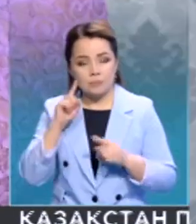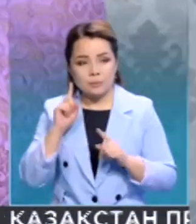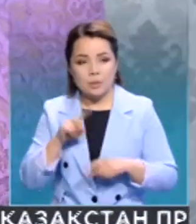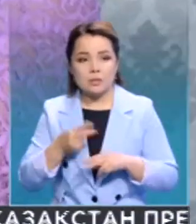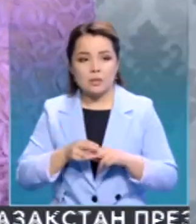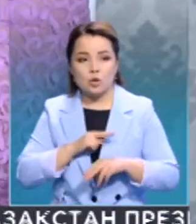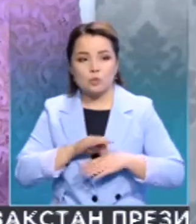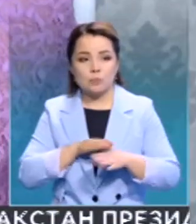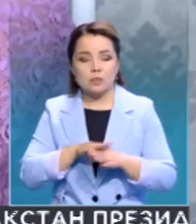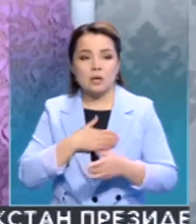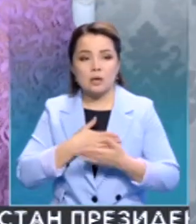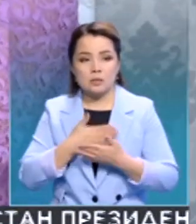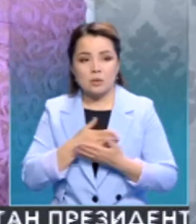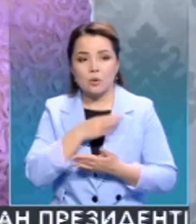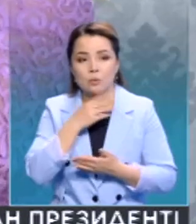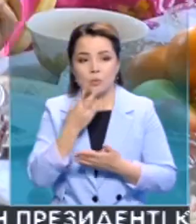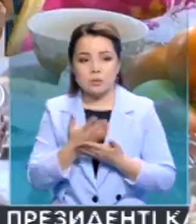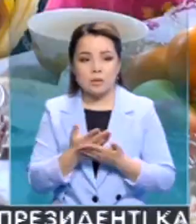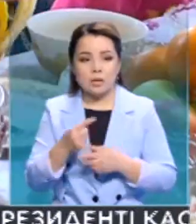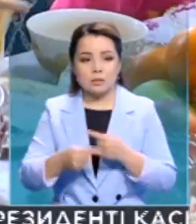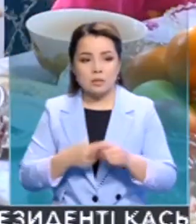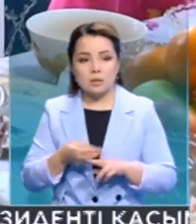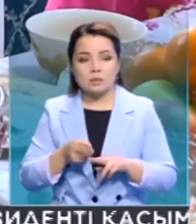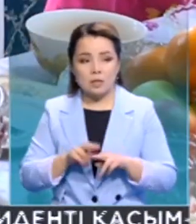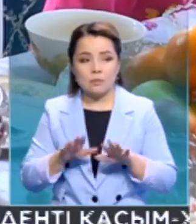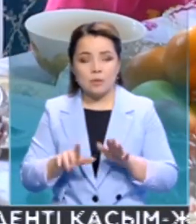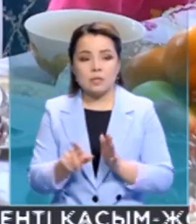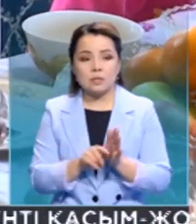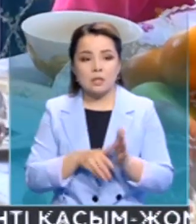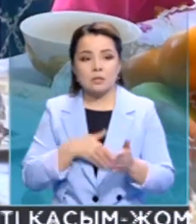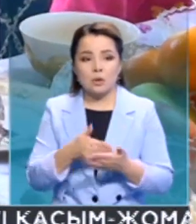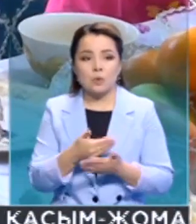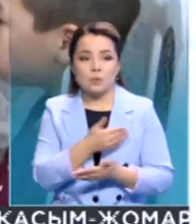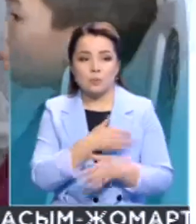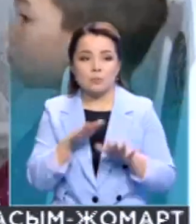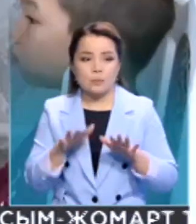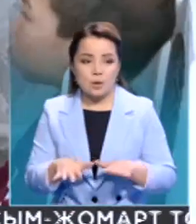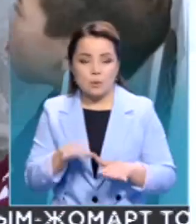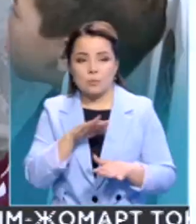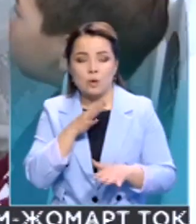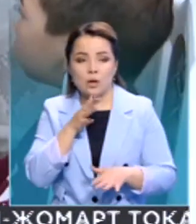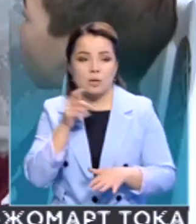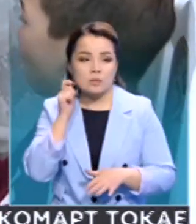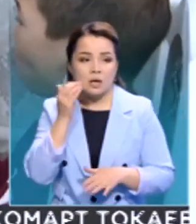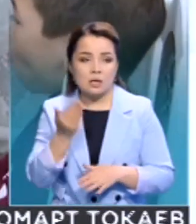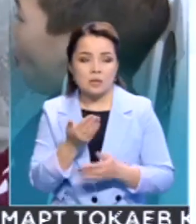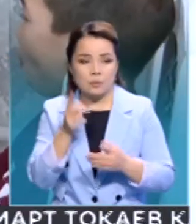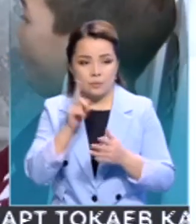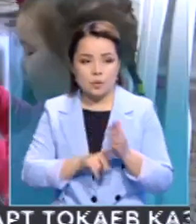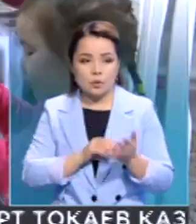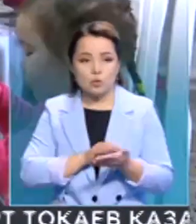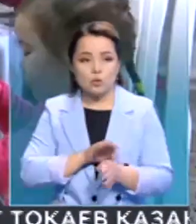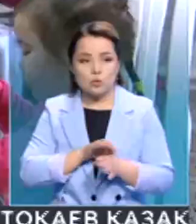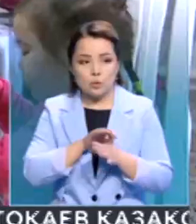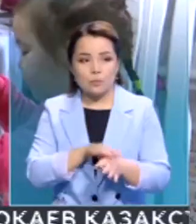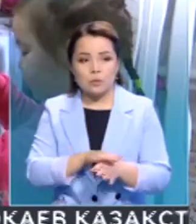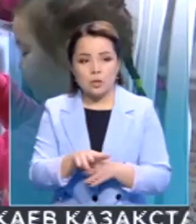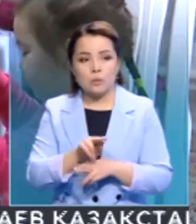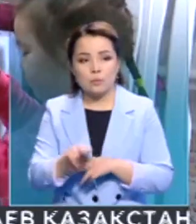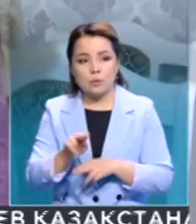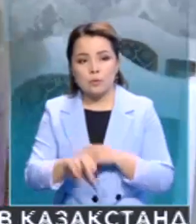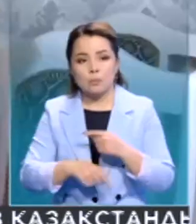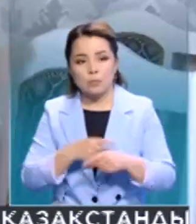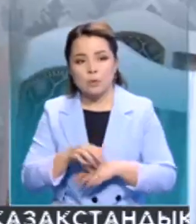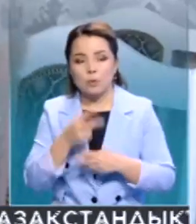термен табуға деген құлшынысы көпке үлгі. Білікті маман осы жерден зейнетке шыққысы келеді. Оған дейін талай жасты адал қызметпен ұқыпты жұмысқа үйретіп кетері